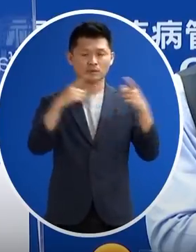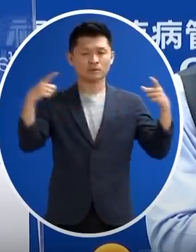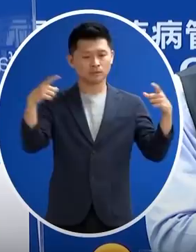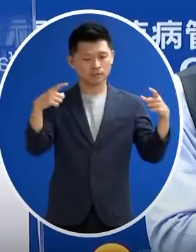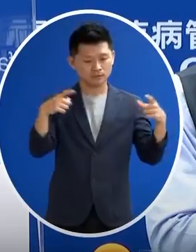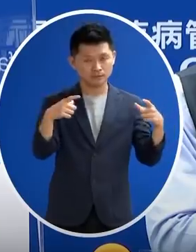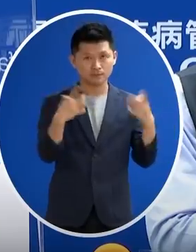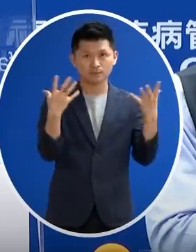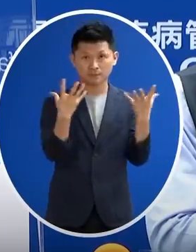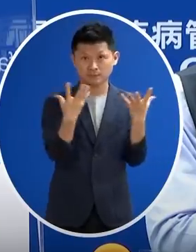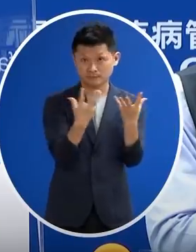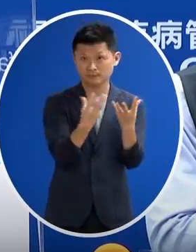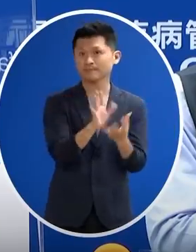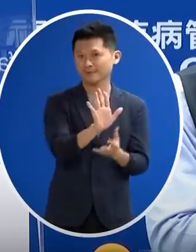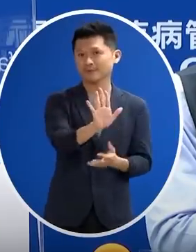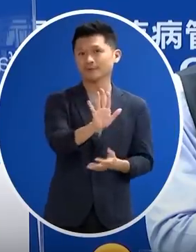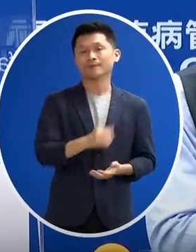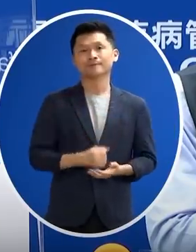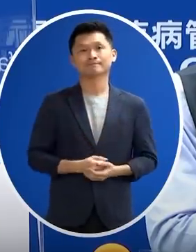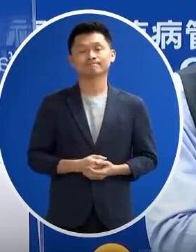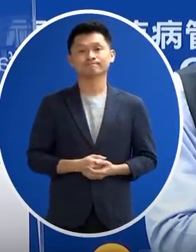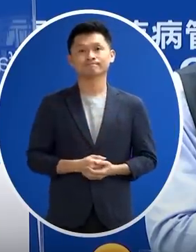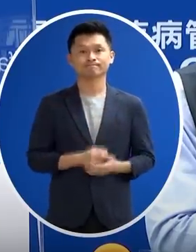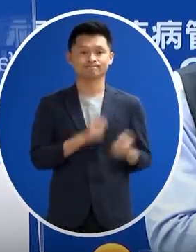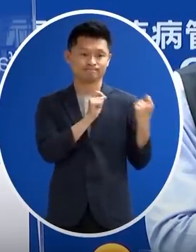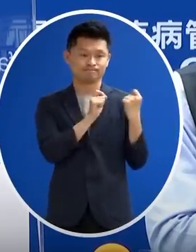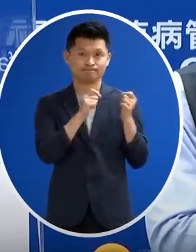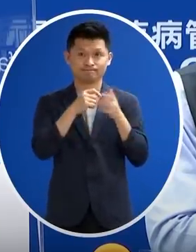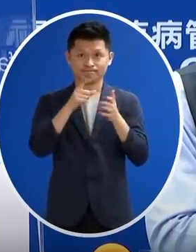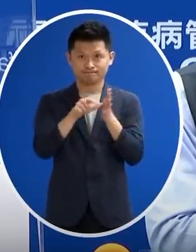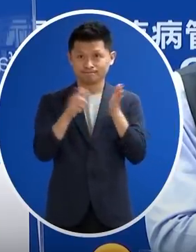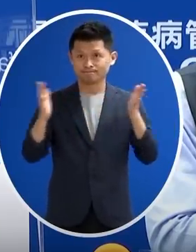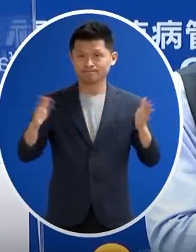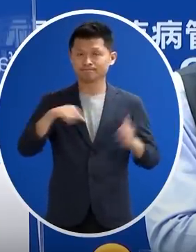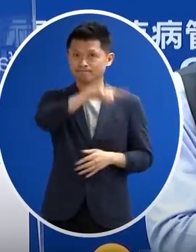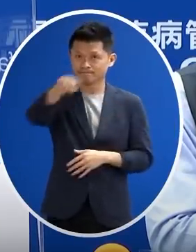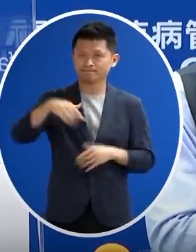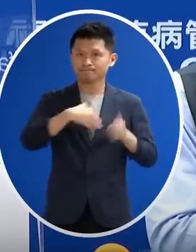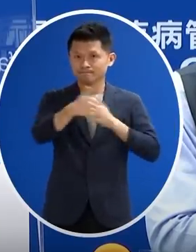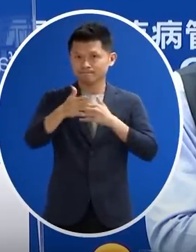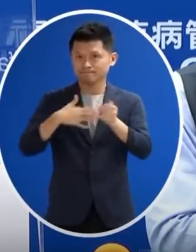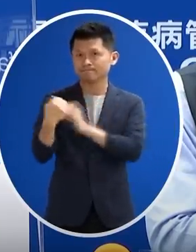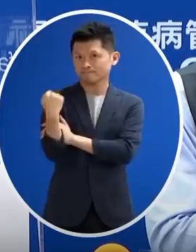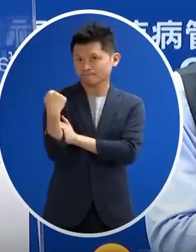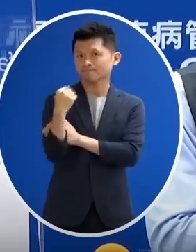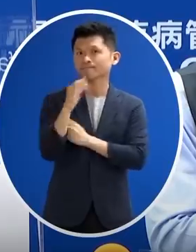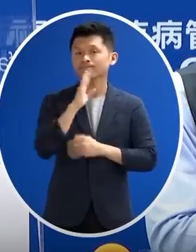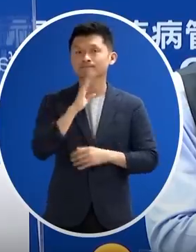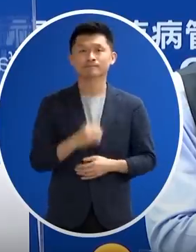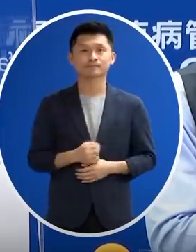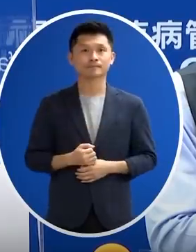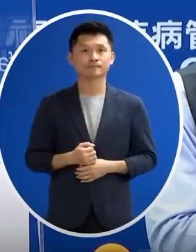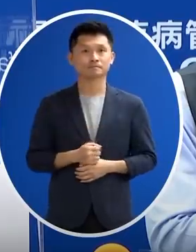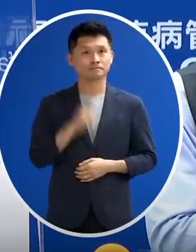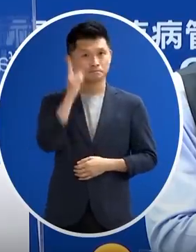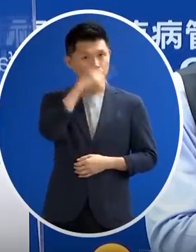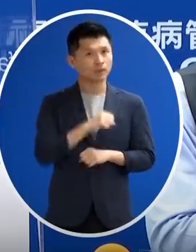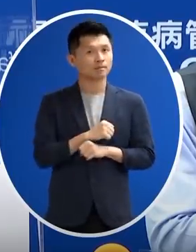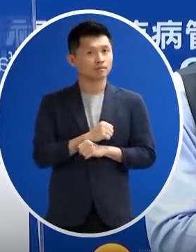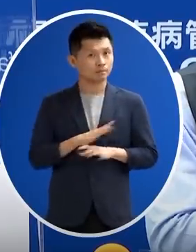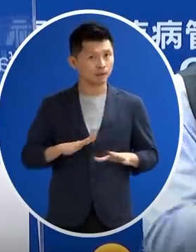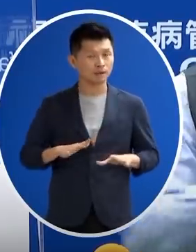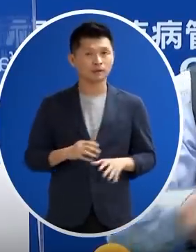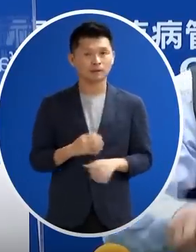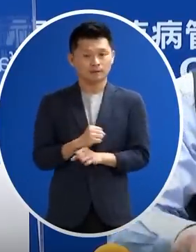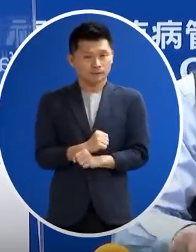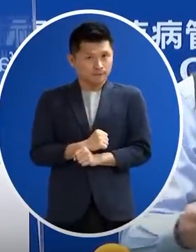展哈。我想这都是这段时间大家的一个努力，但是仍然不可以哈，也不要松懈了哈，这一定要大